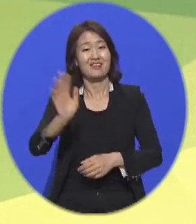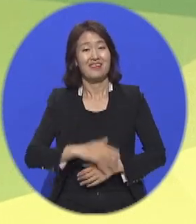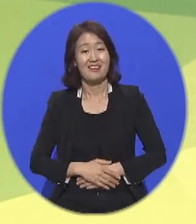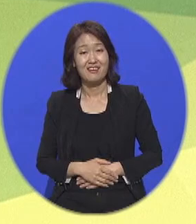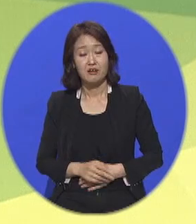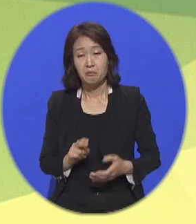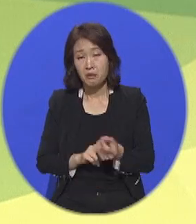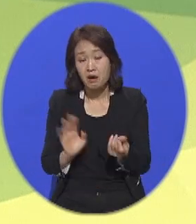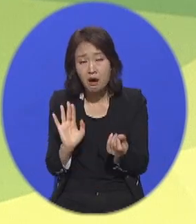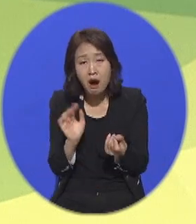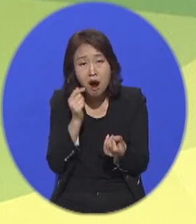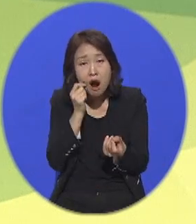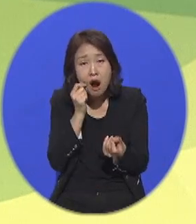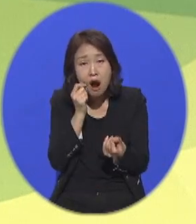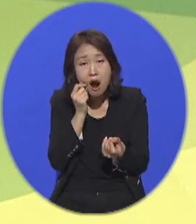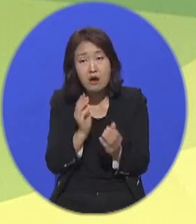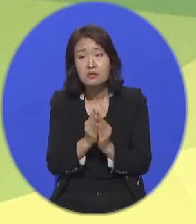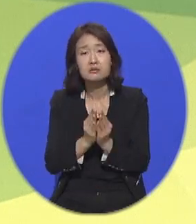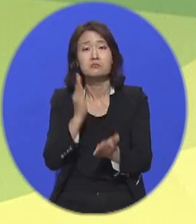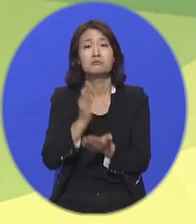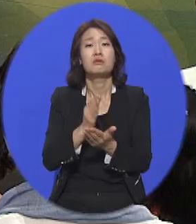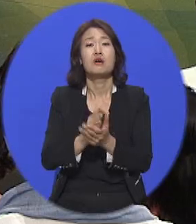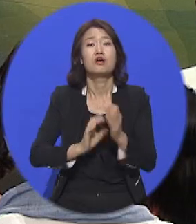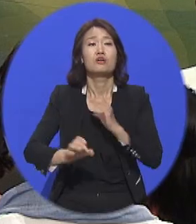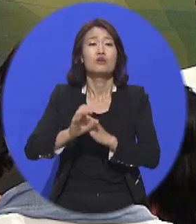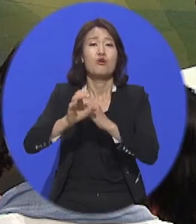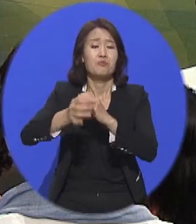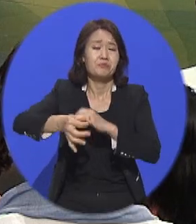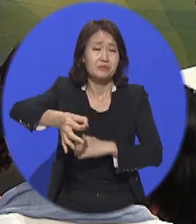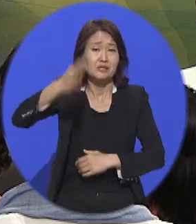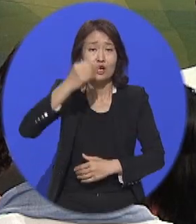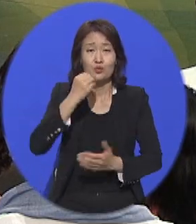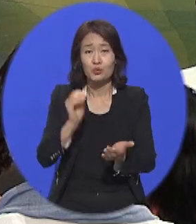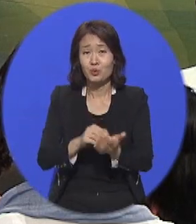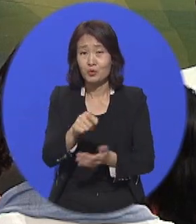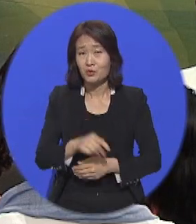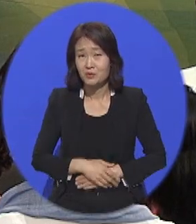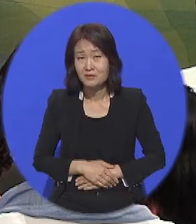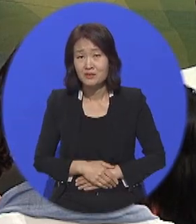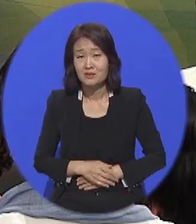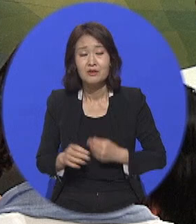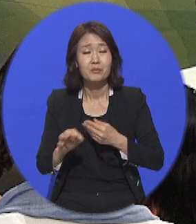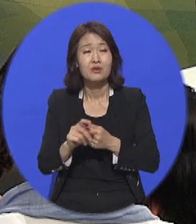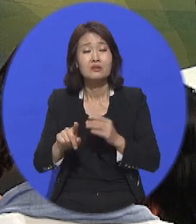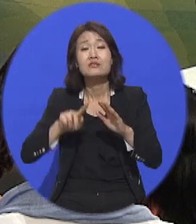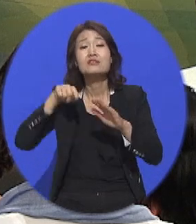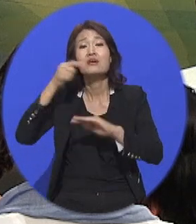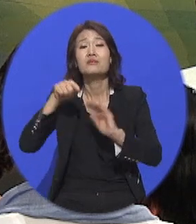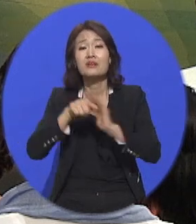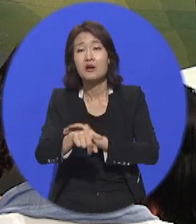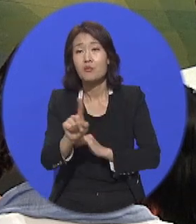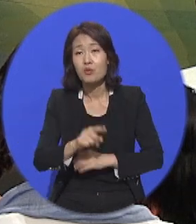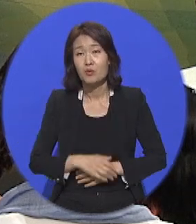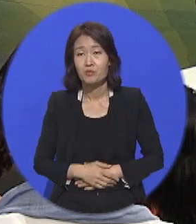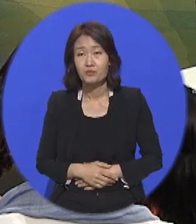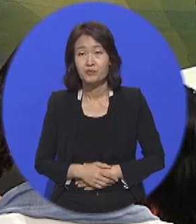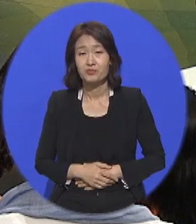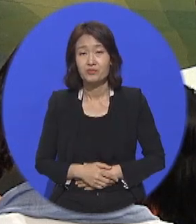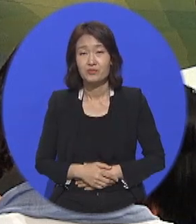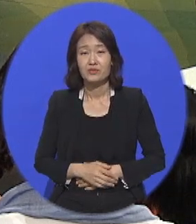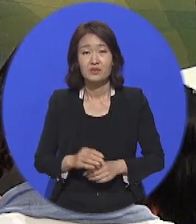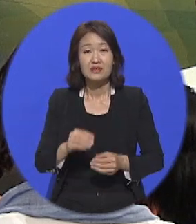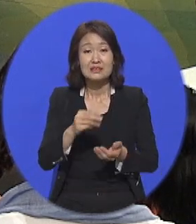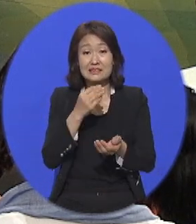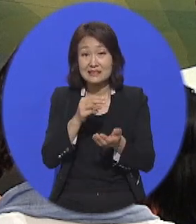안 팝니다 하니까 이게 금보다 더 비싼 돌멩이가 되어버렸습니다. 그래 놓고 이제 어디를 갔느냐. 금 이제